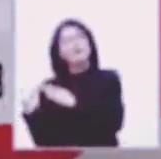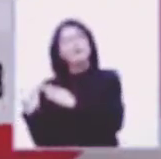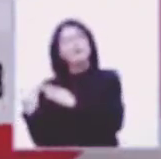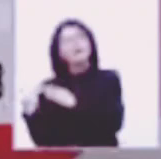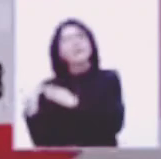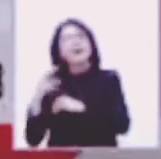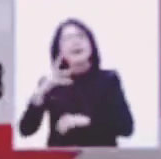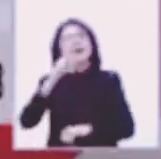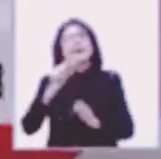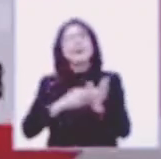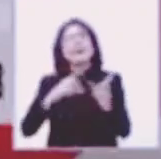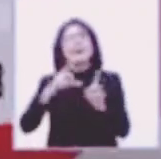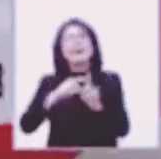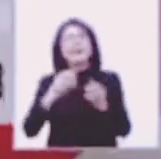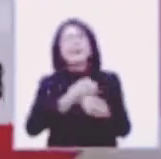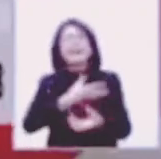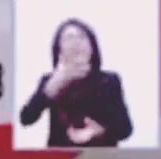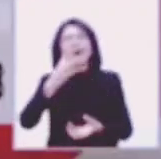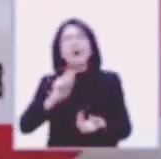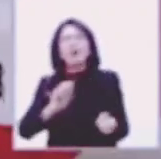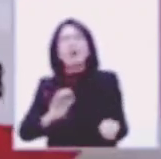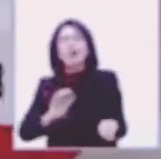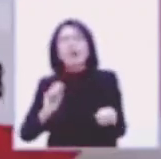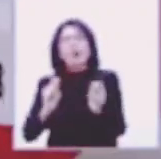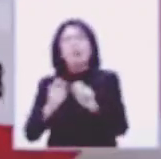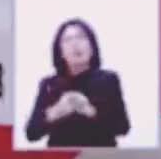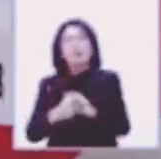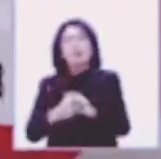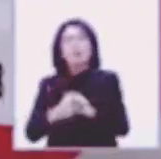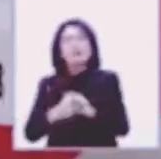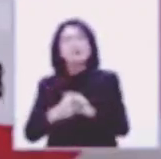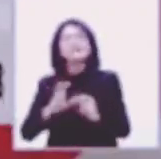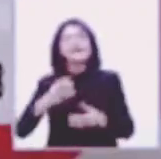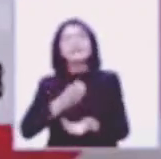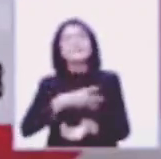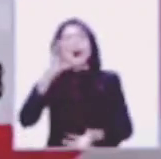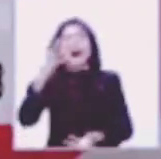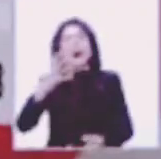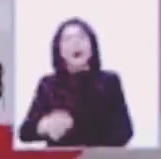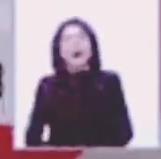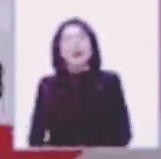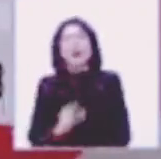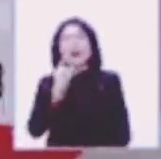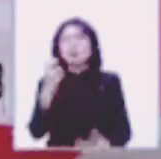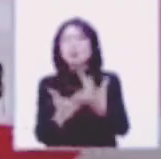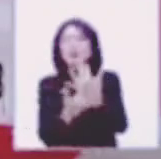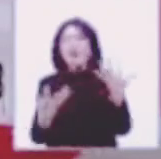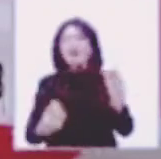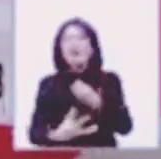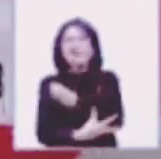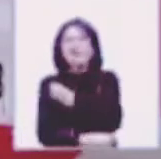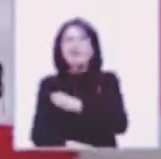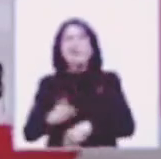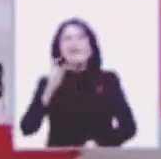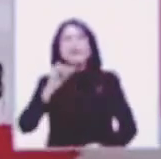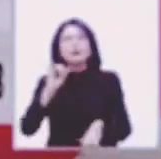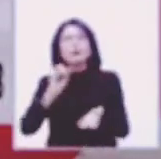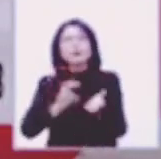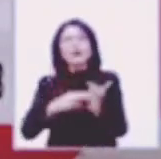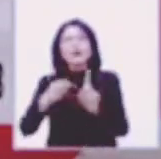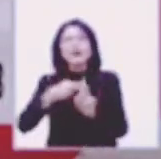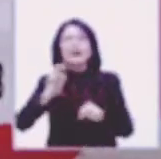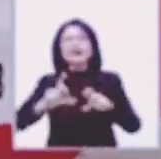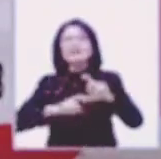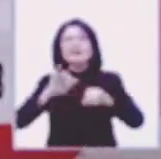R&D yang mahal, proses transisi yang mahal ini kepada masyarakat, pada rakyat kecil. Itu maksud saya inflasi hijau,